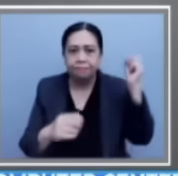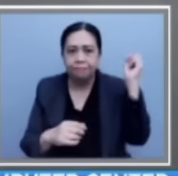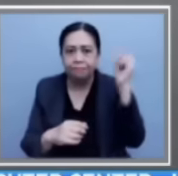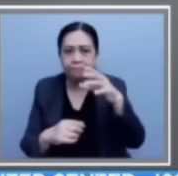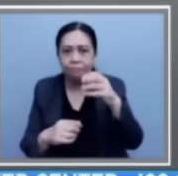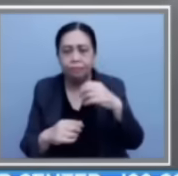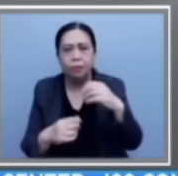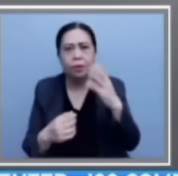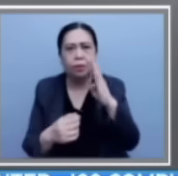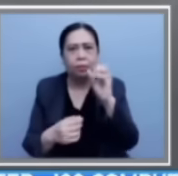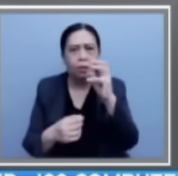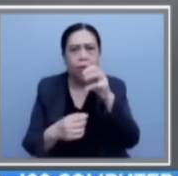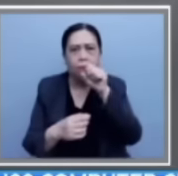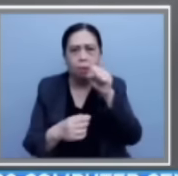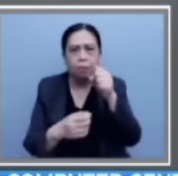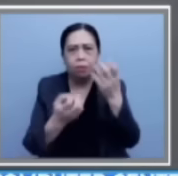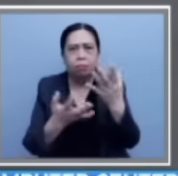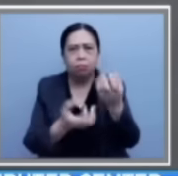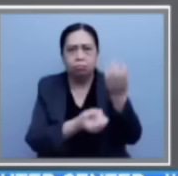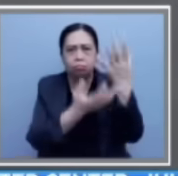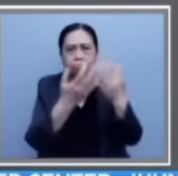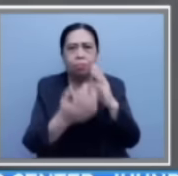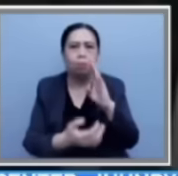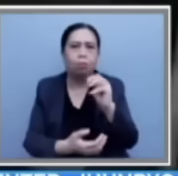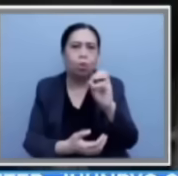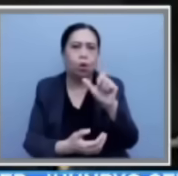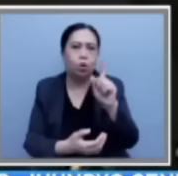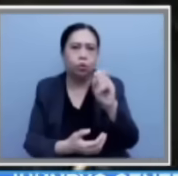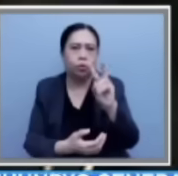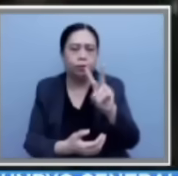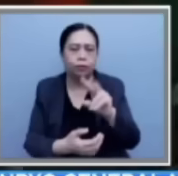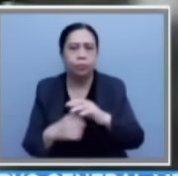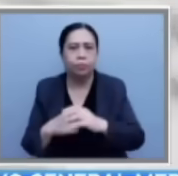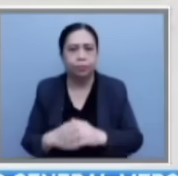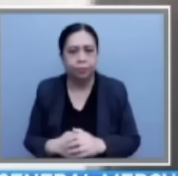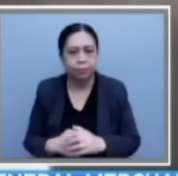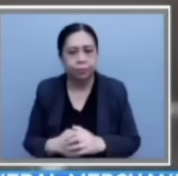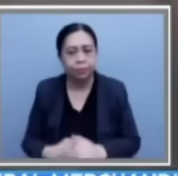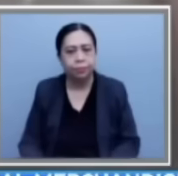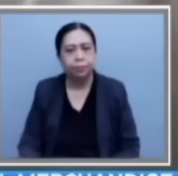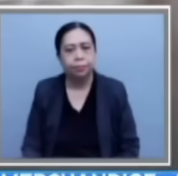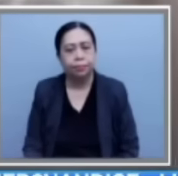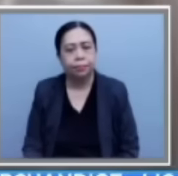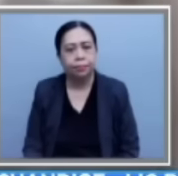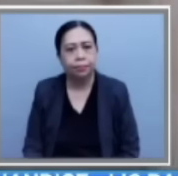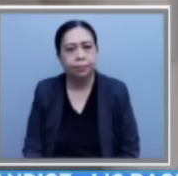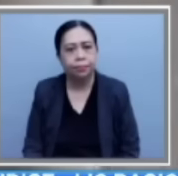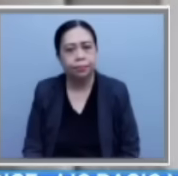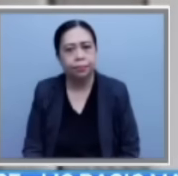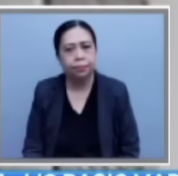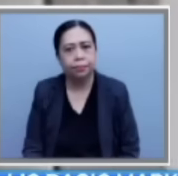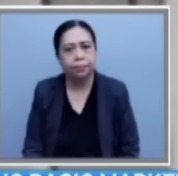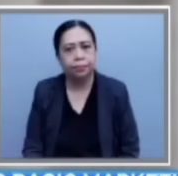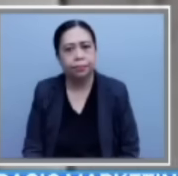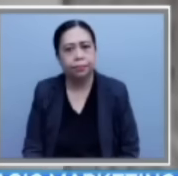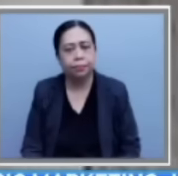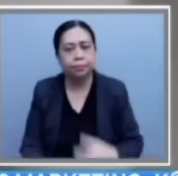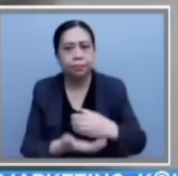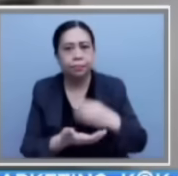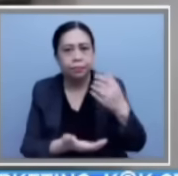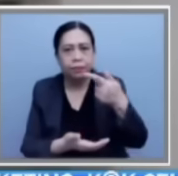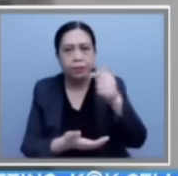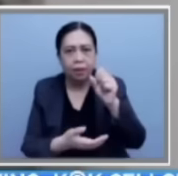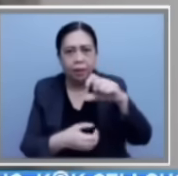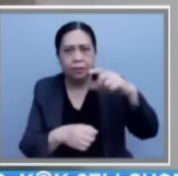bomb kaya kita na may umaapoy sa kalsada batuhan na yung ah B na merong gas na umiilaw